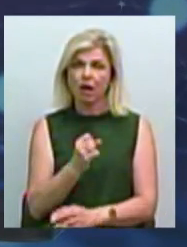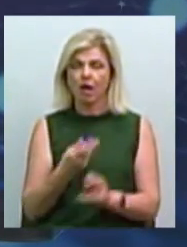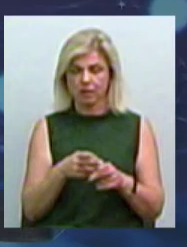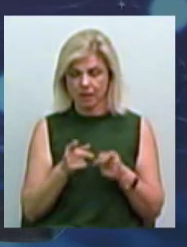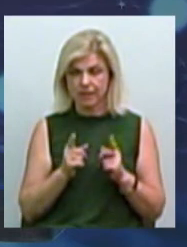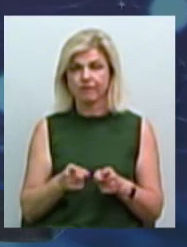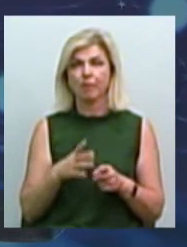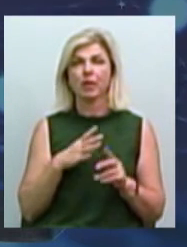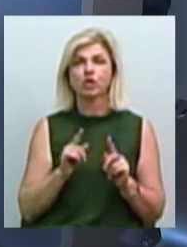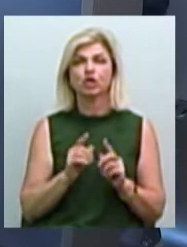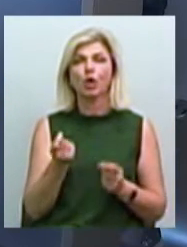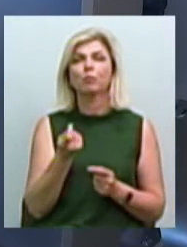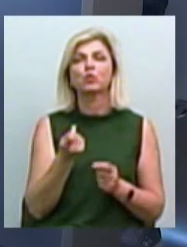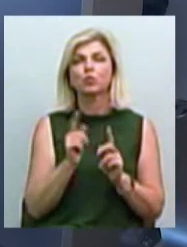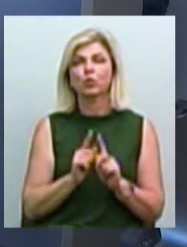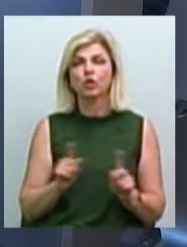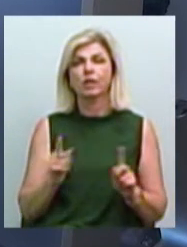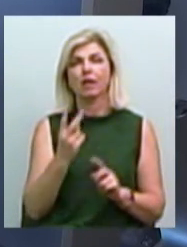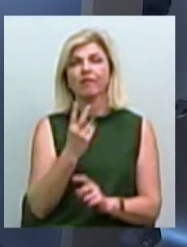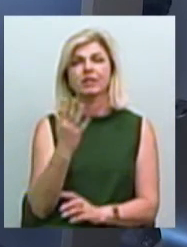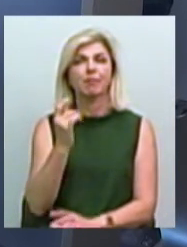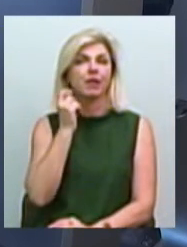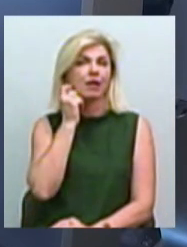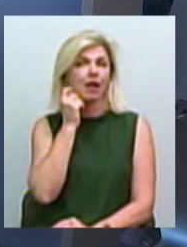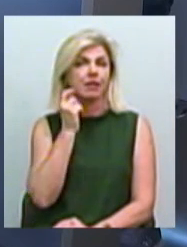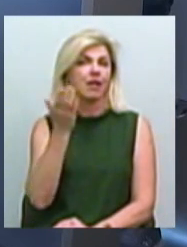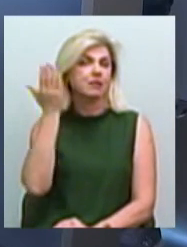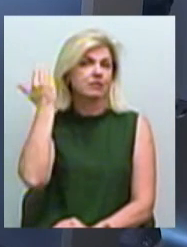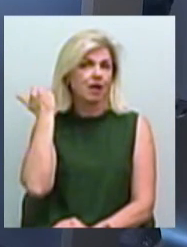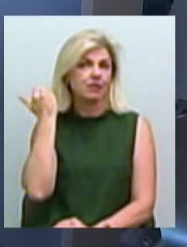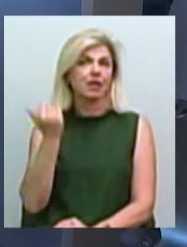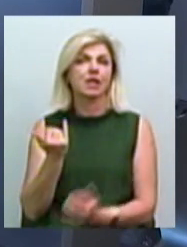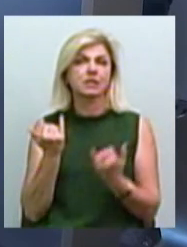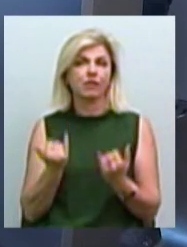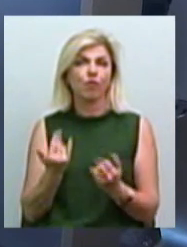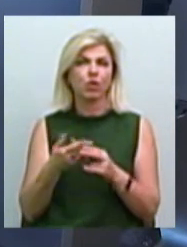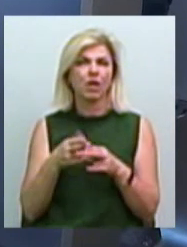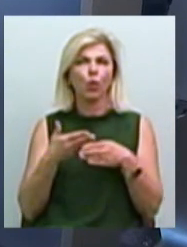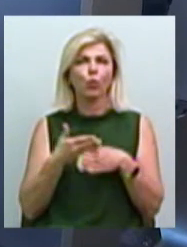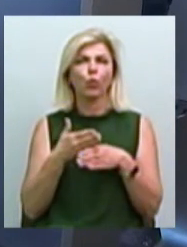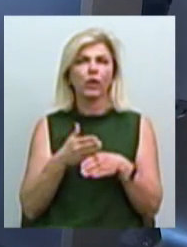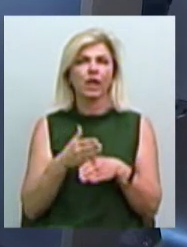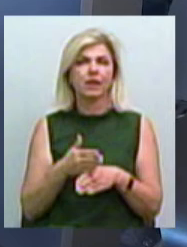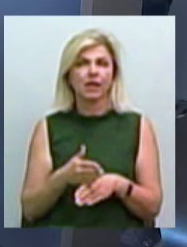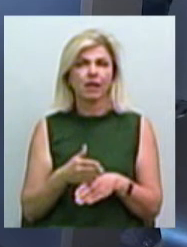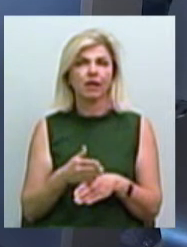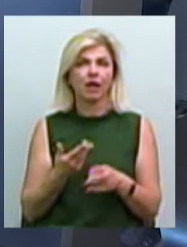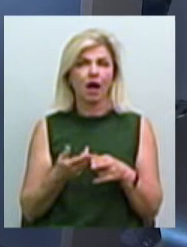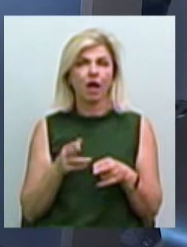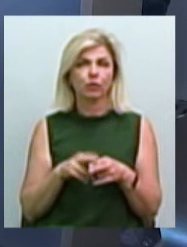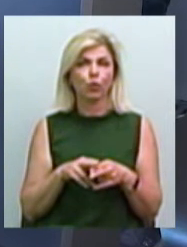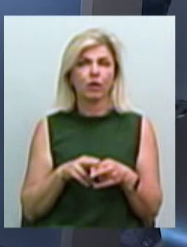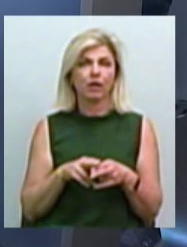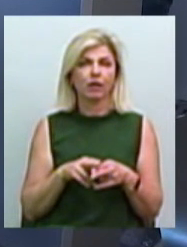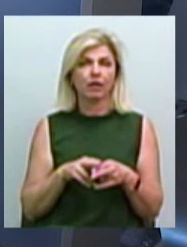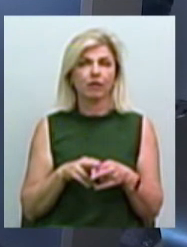жемчужина 25 лет назад. И сегодня, в общем-то, это руины, которые, ну, в какой-то